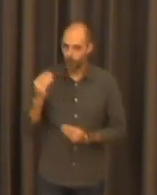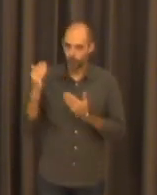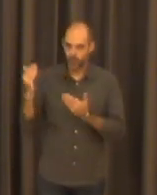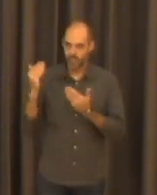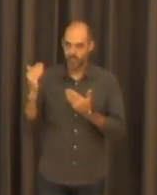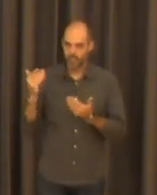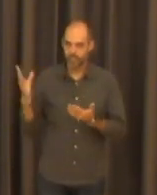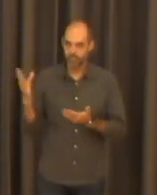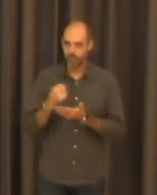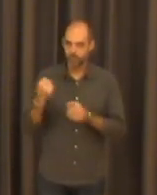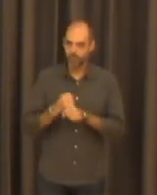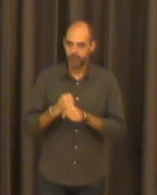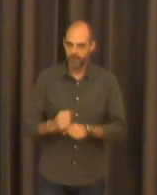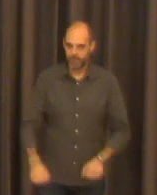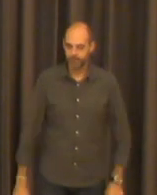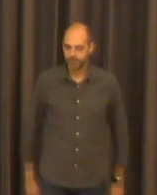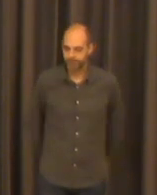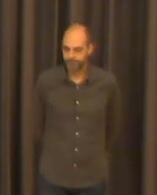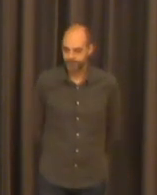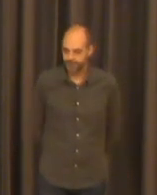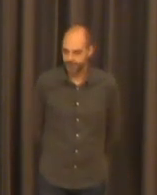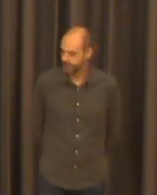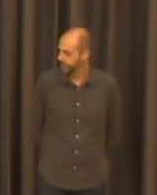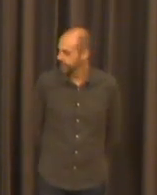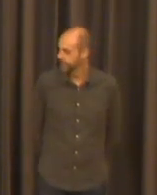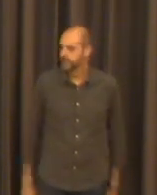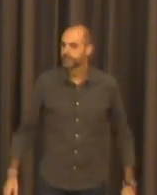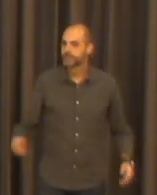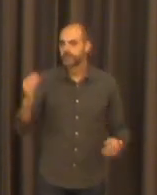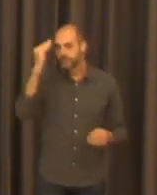bé. Doncs amb això